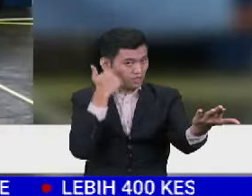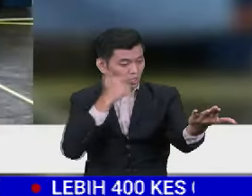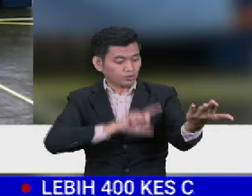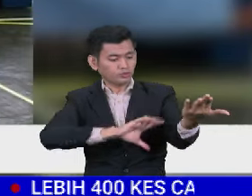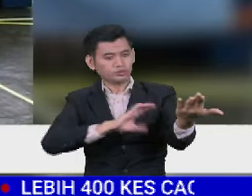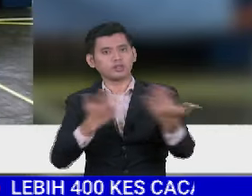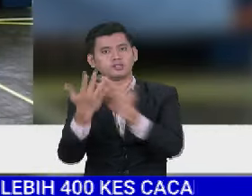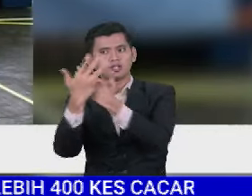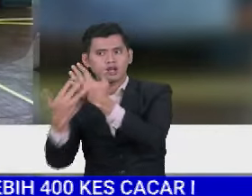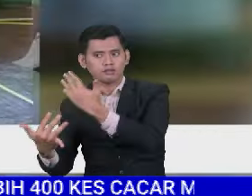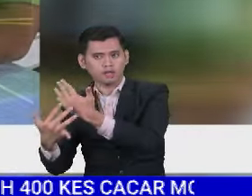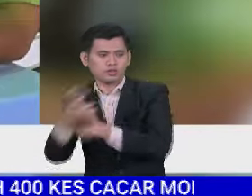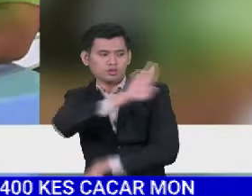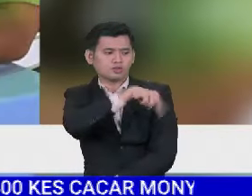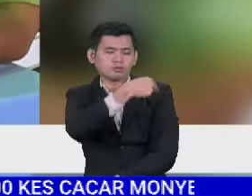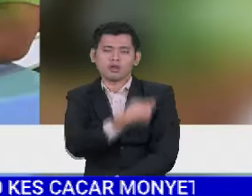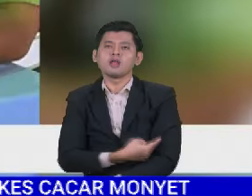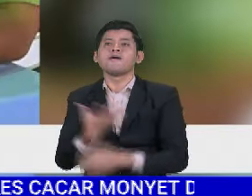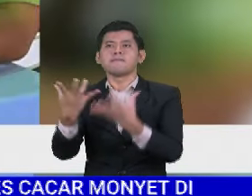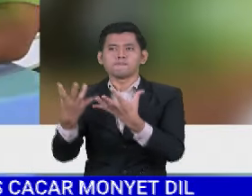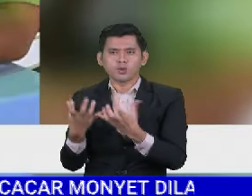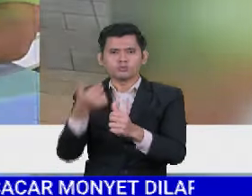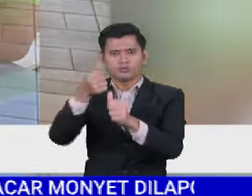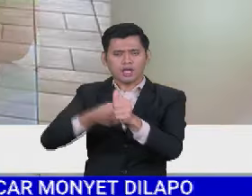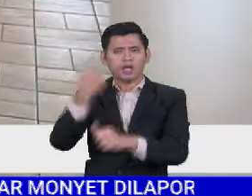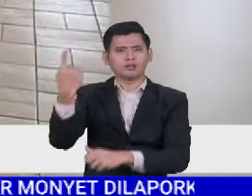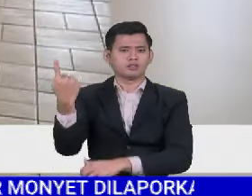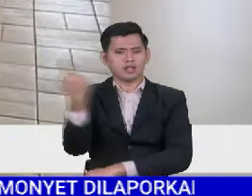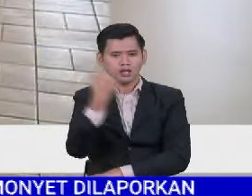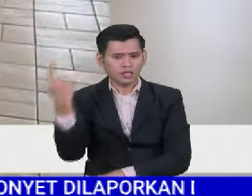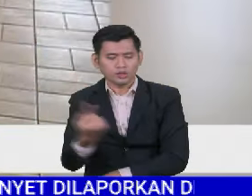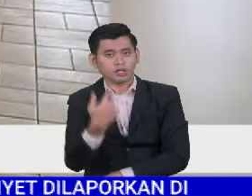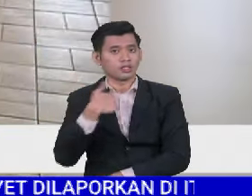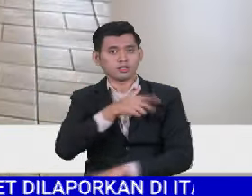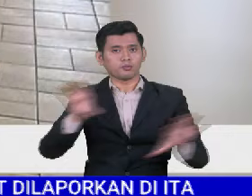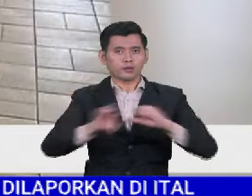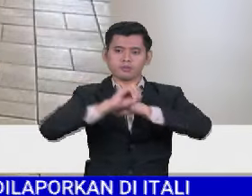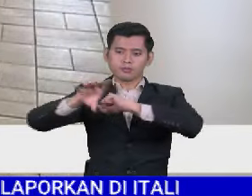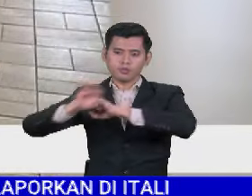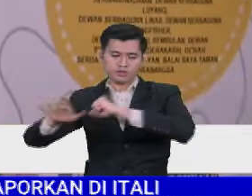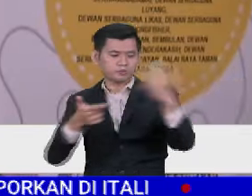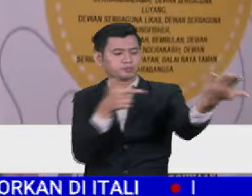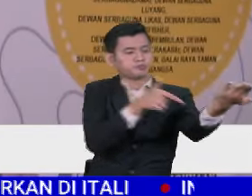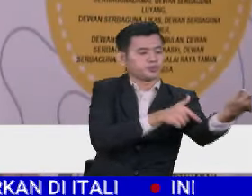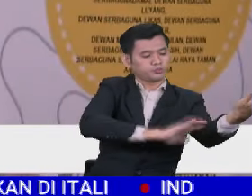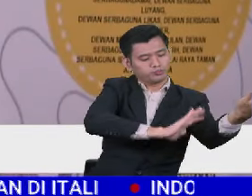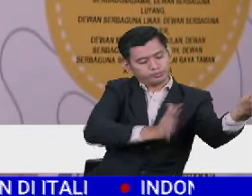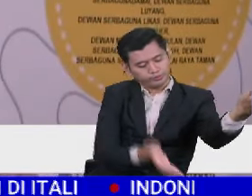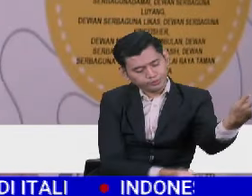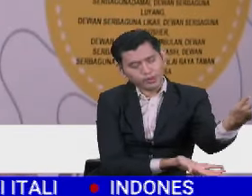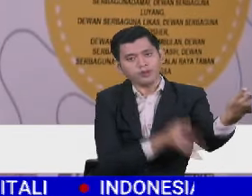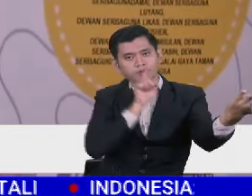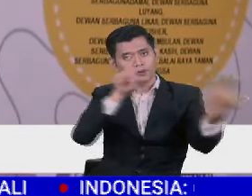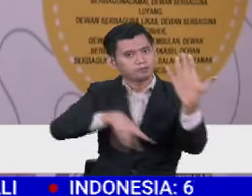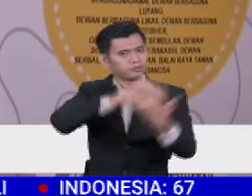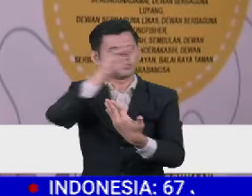Hospital Hospital memang memerlukan bekalan cara setiap hari ya bila kita buat gempi Derma darah adalah satu program yang sangat-sangat